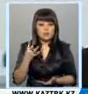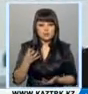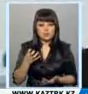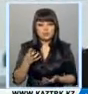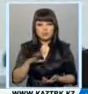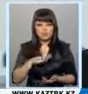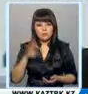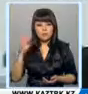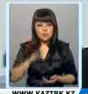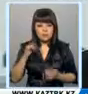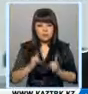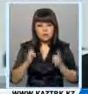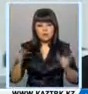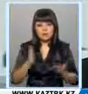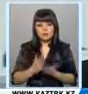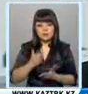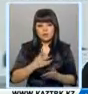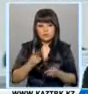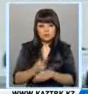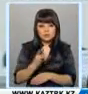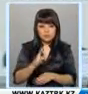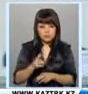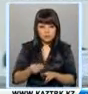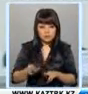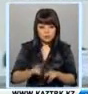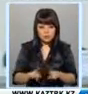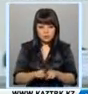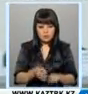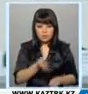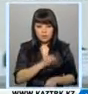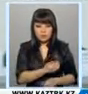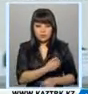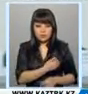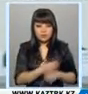отыр. Бұл дегеніміз, біз екі есенің көлемінде